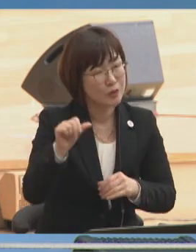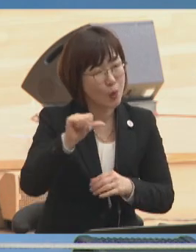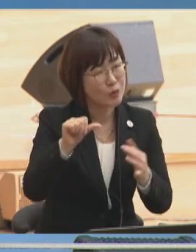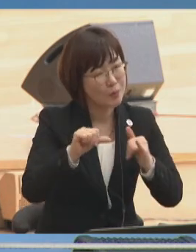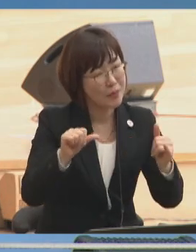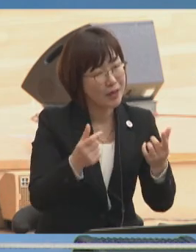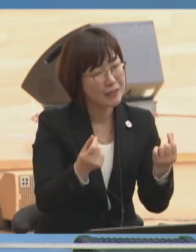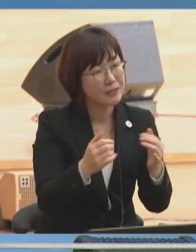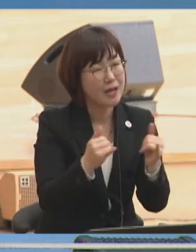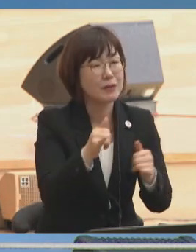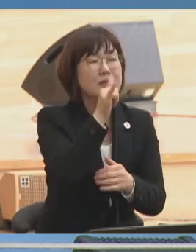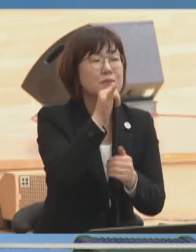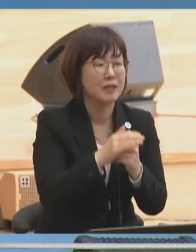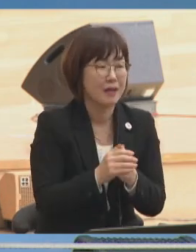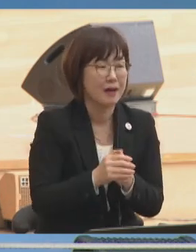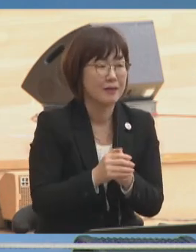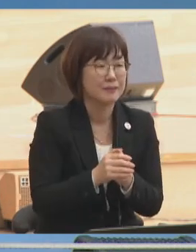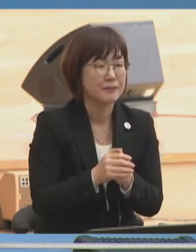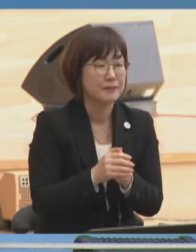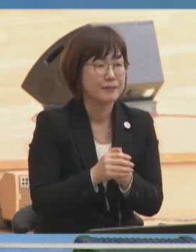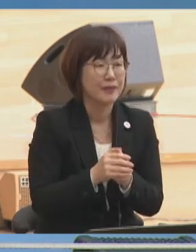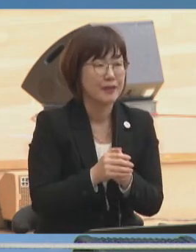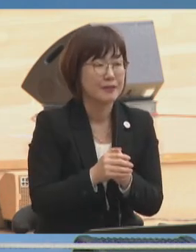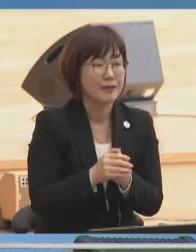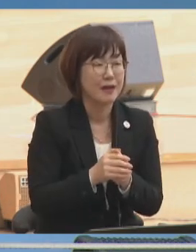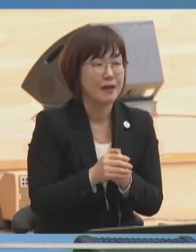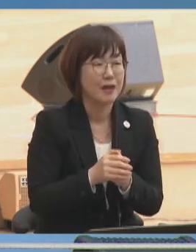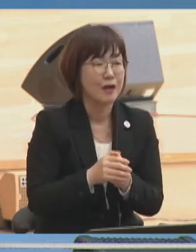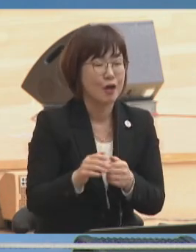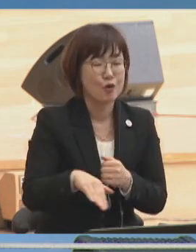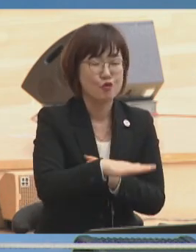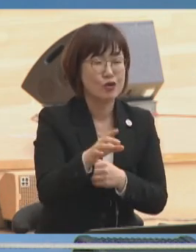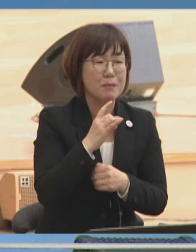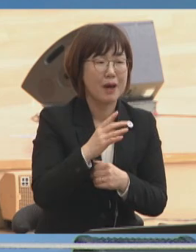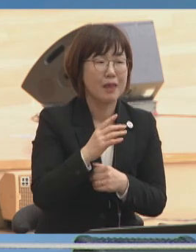다들 헬가 해가지고 우리만 이렇게 쳐다보는,